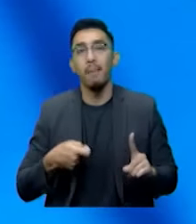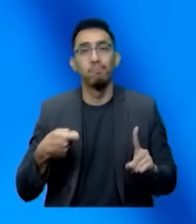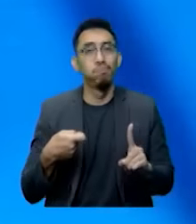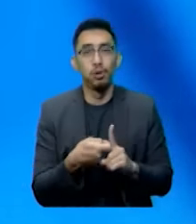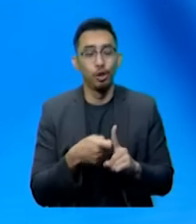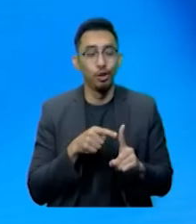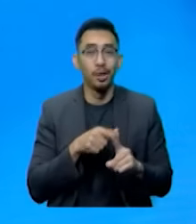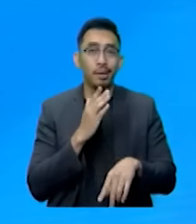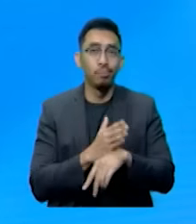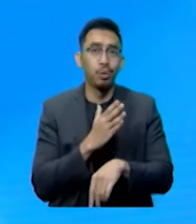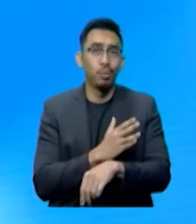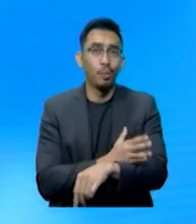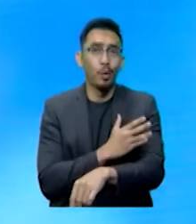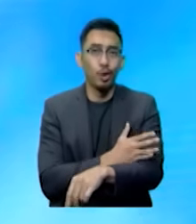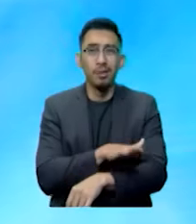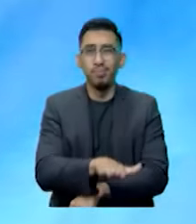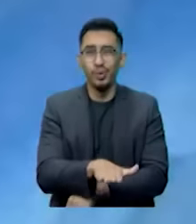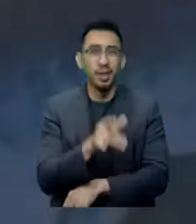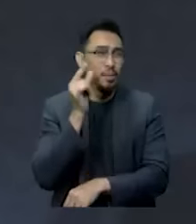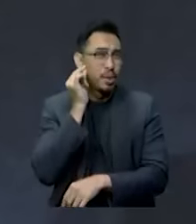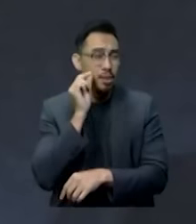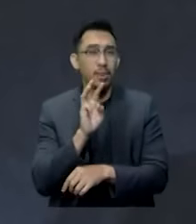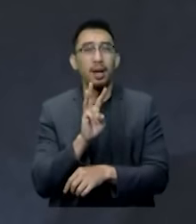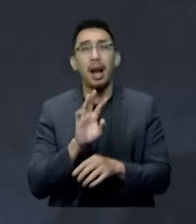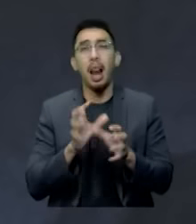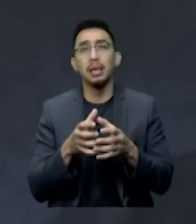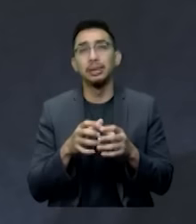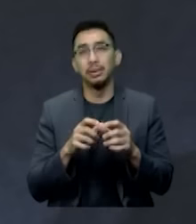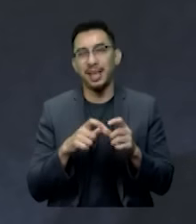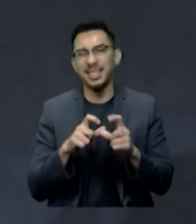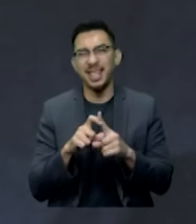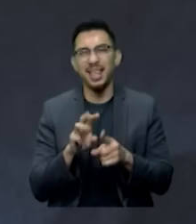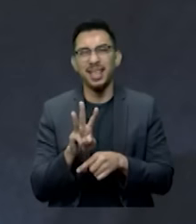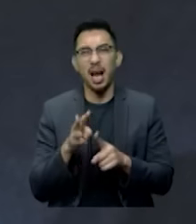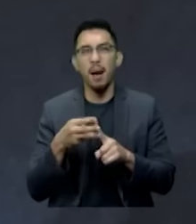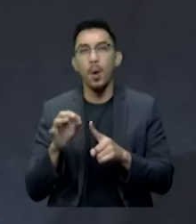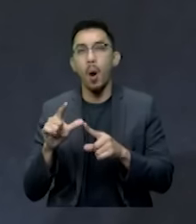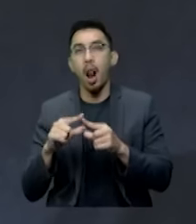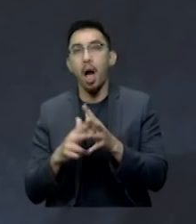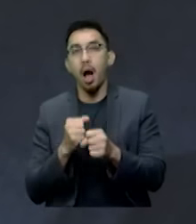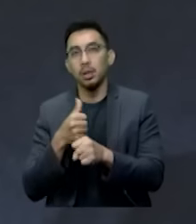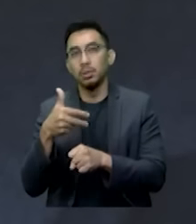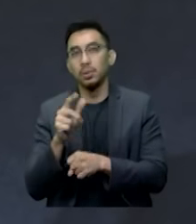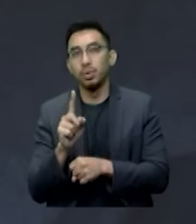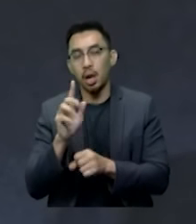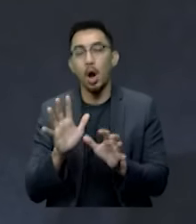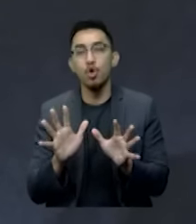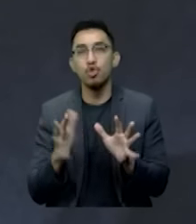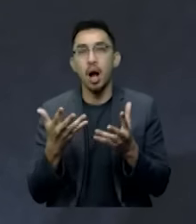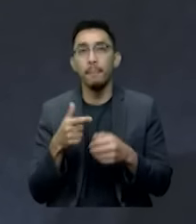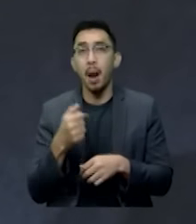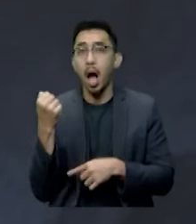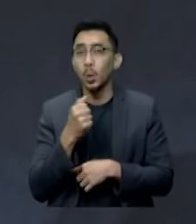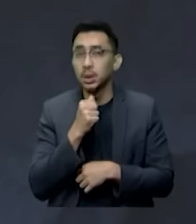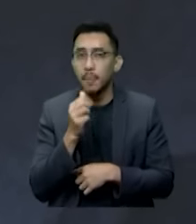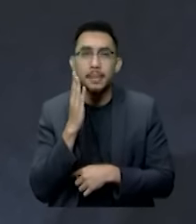Pemirsa, pembunuhan mutilasi terhadap bocah perempuan kelas 3 SD di Bolaang, Mongondo Timur, Sulawesi Utara terungkap. Ironis, pelaku